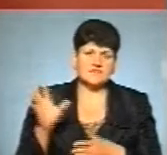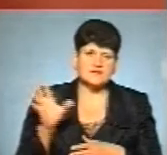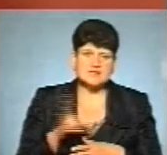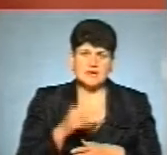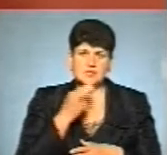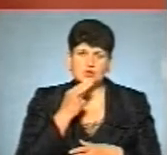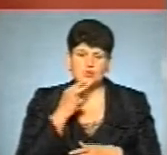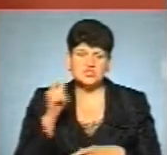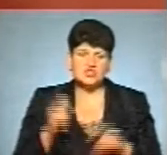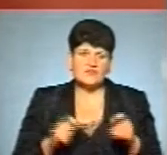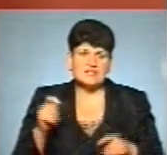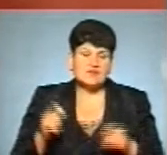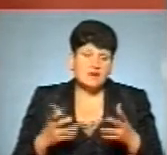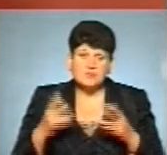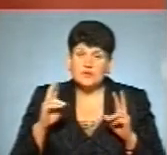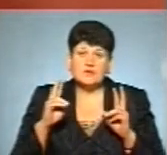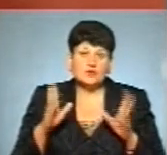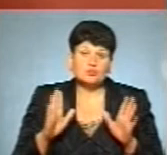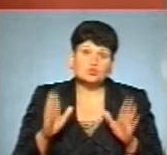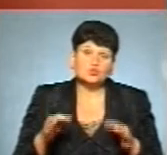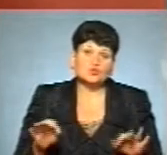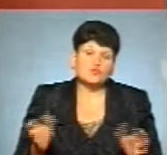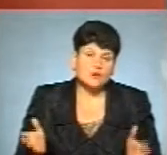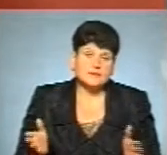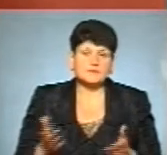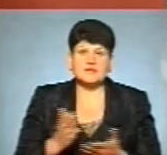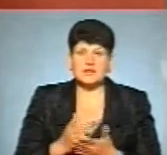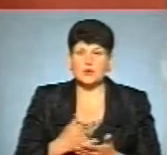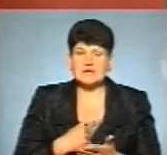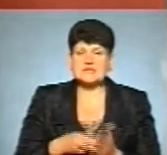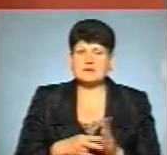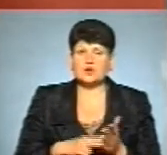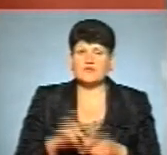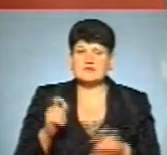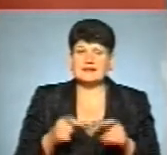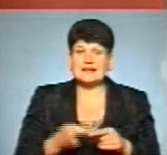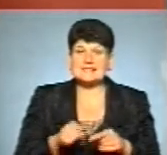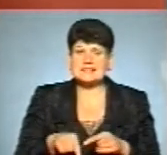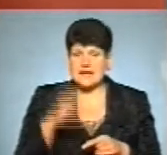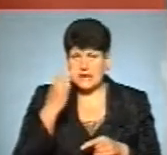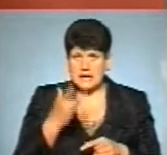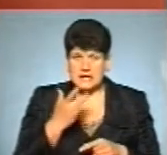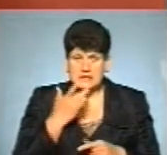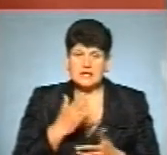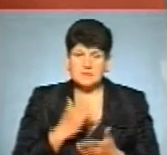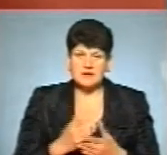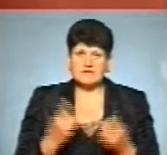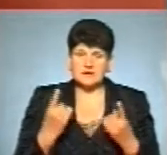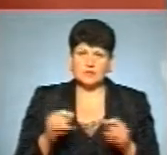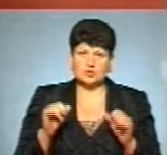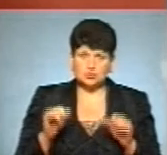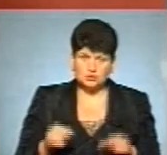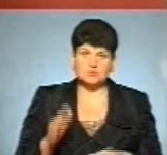гастрономічні фестивалі, бо невідомо, як вони чи взагалі будуть дозволені. Чи є в нас якісь заплановані фестивалі на це літо, які таки мають велику